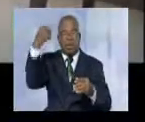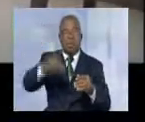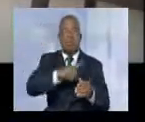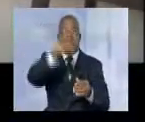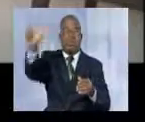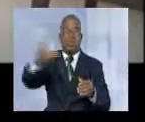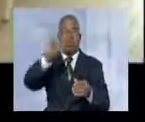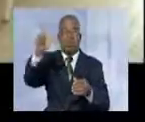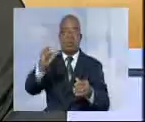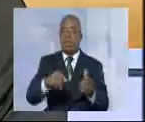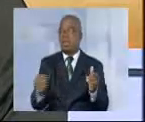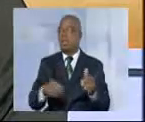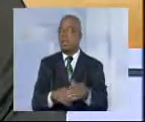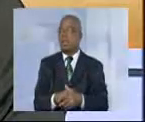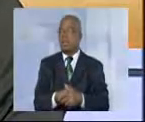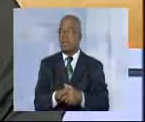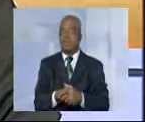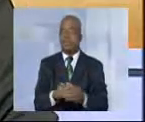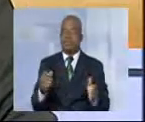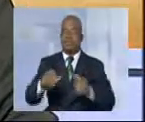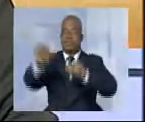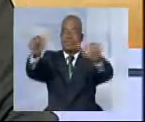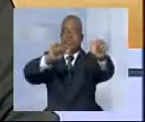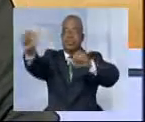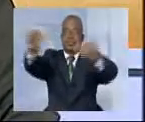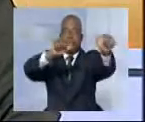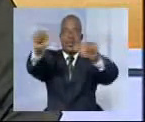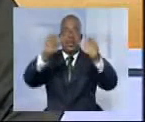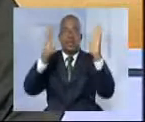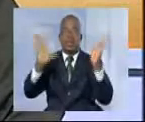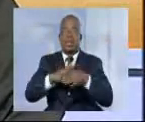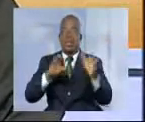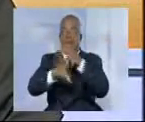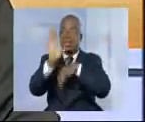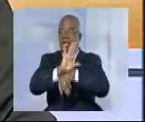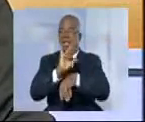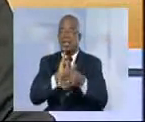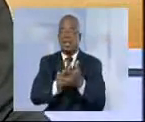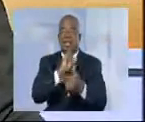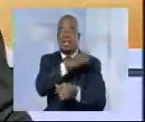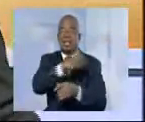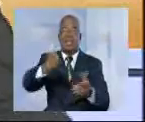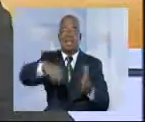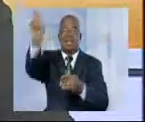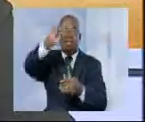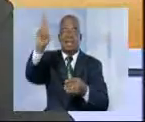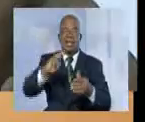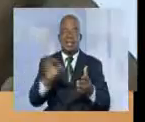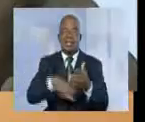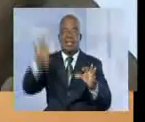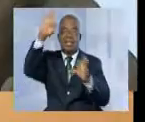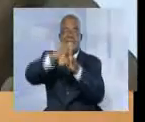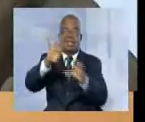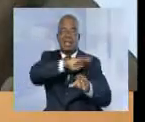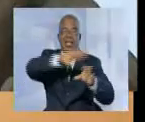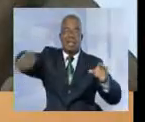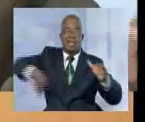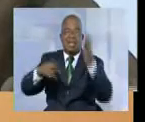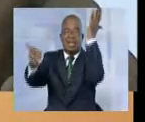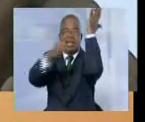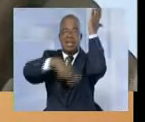à Tiassalé. Et l'actualité en Côte d'Ivoire, c'est aussi la proclamation des résultats des élections couplées municipales